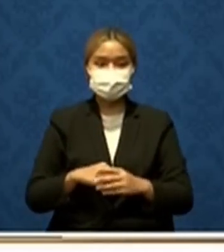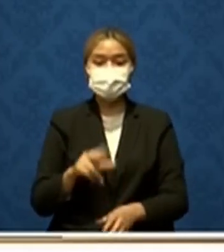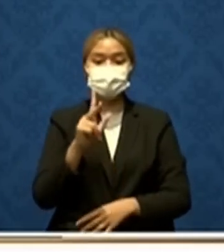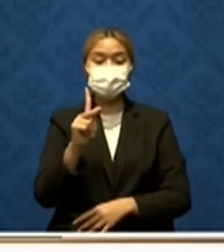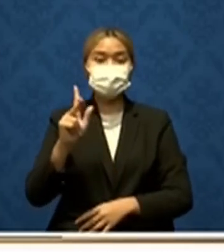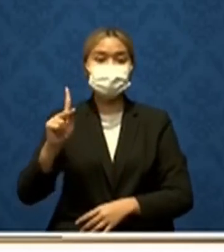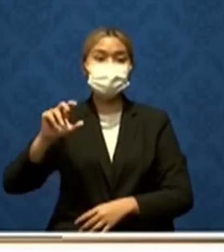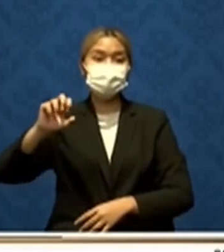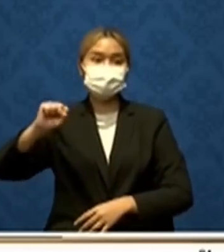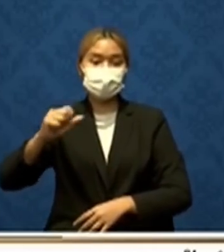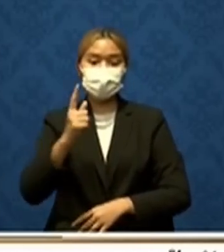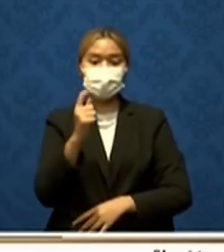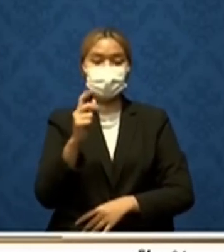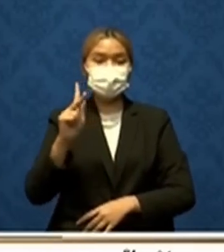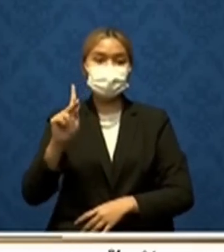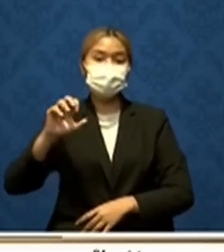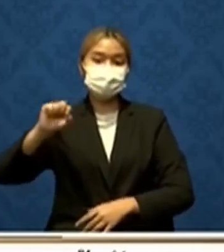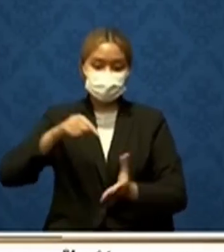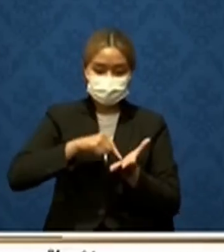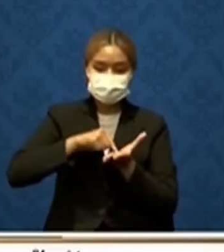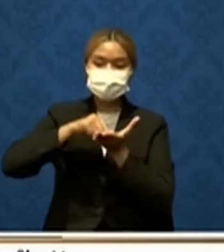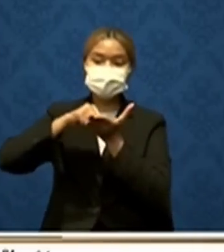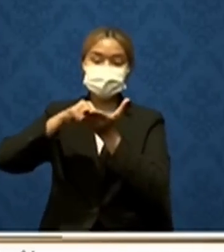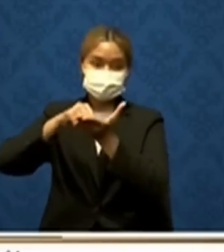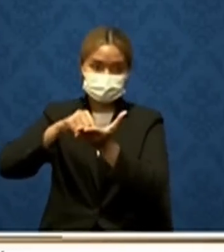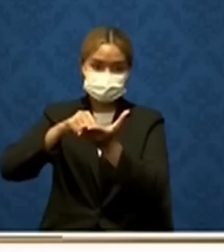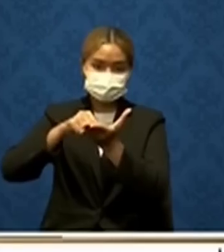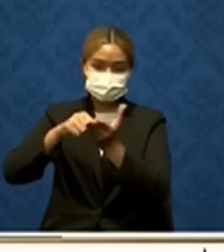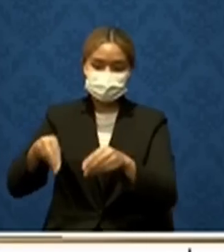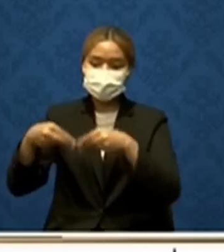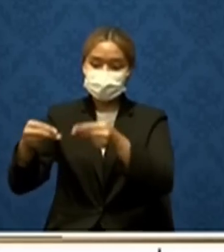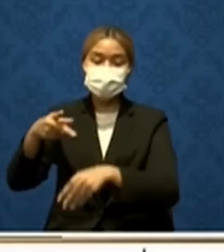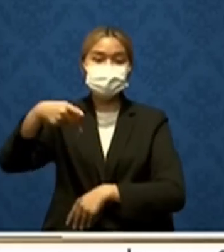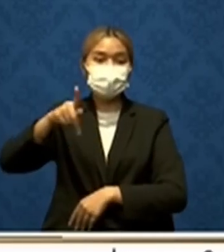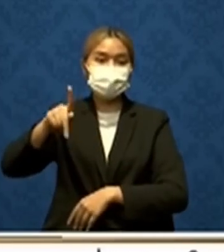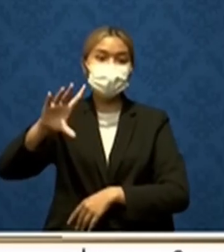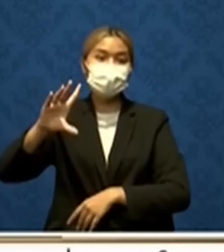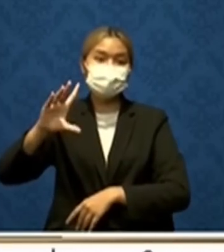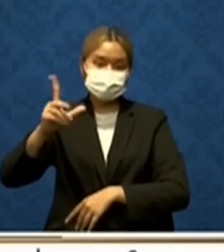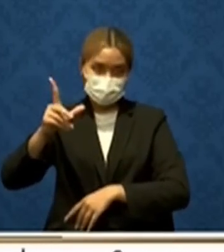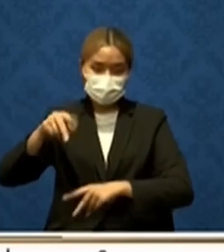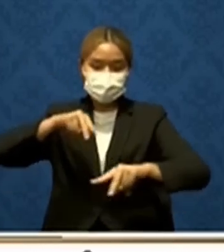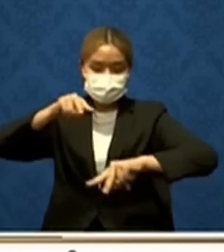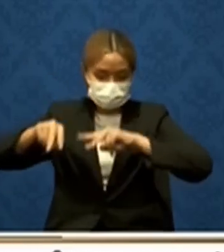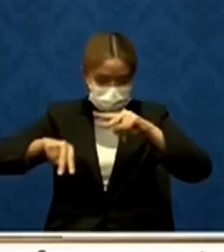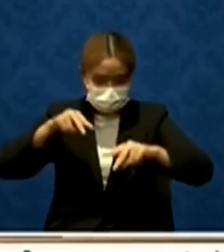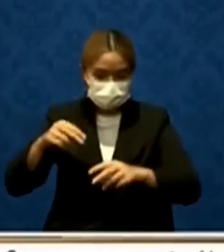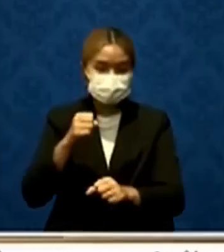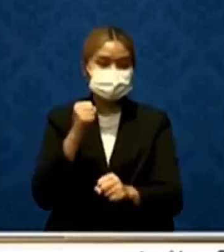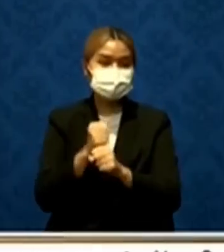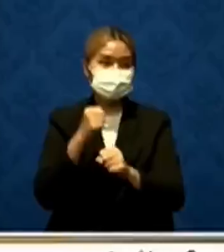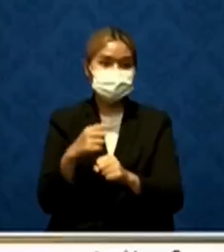องค์การคลังสินค้าไปยื่นแจ้งกับปปชให้สอบสวนคดีทุจริตเรื่องนี้